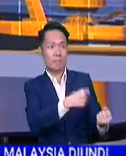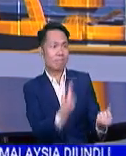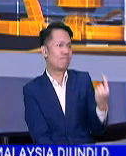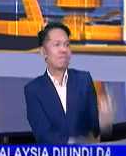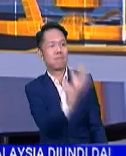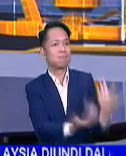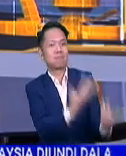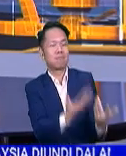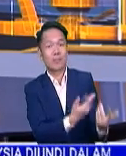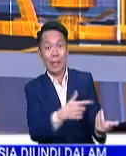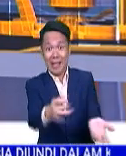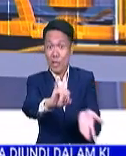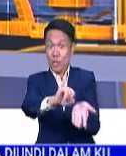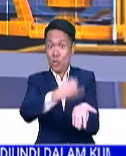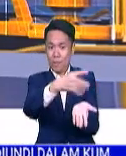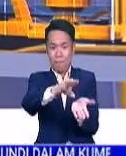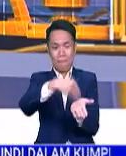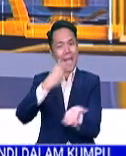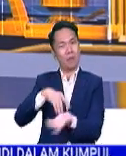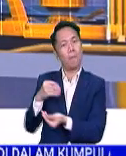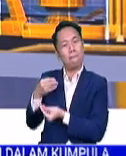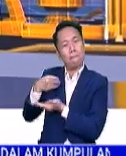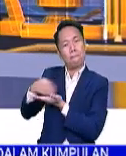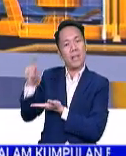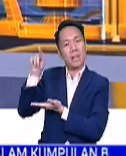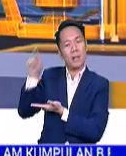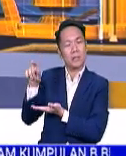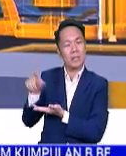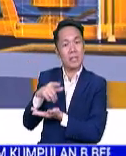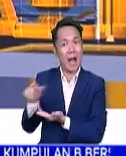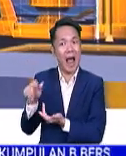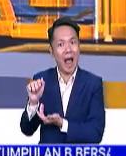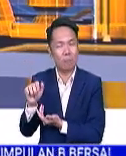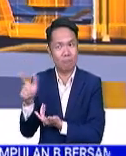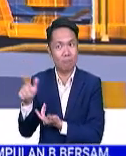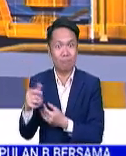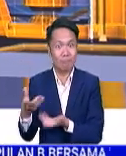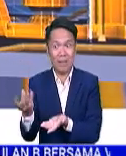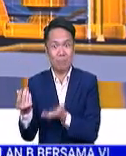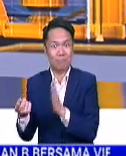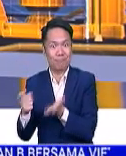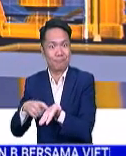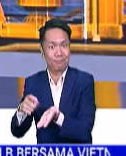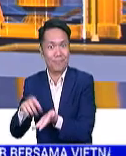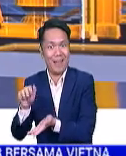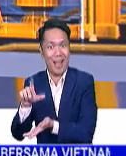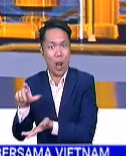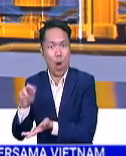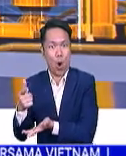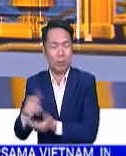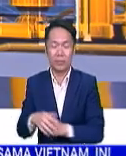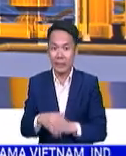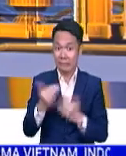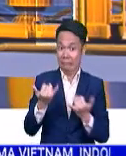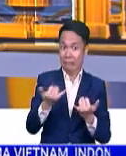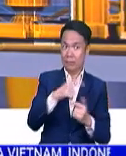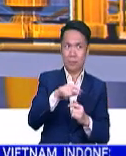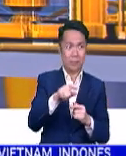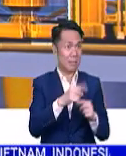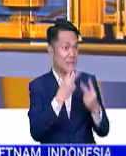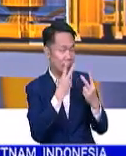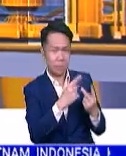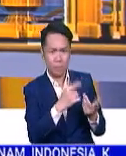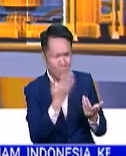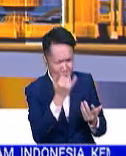bagi melunaskan hutang terbabit. Ketua Polis Melaka, Dato' Abdul Majid Muhammad Ali berkata, bertindak atas aduan yang meragukan